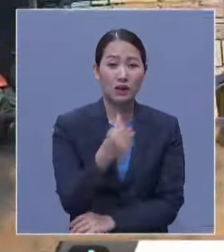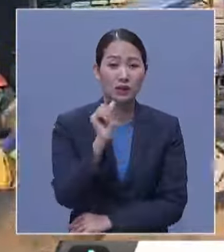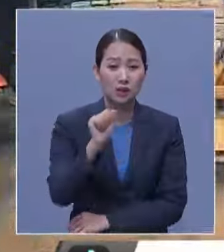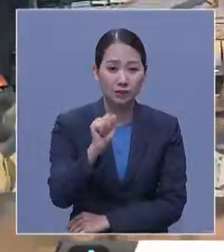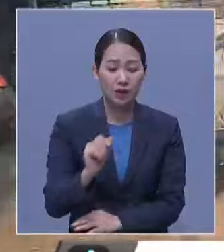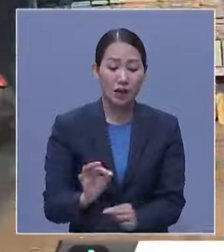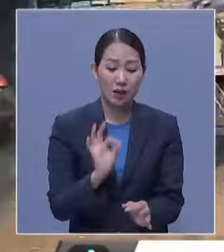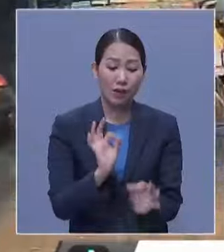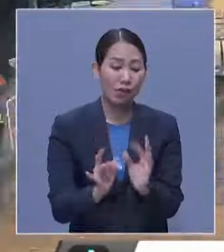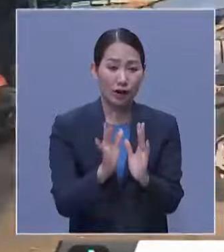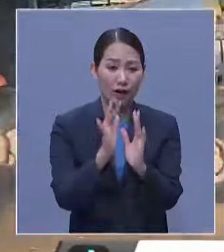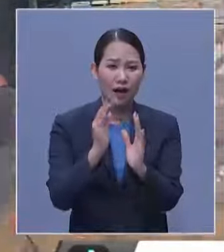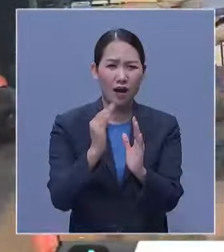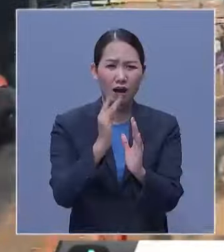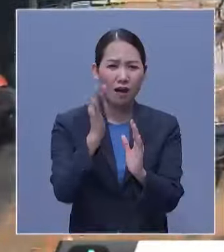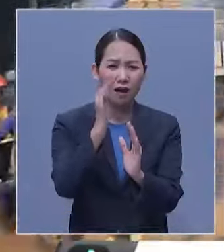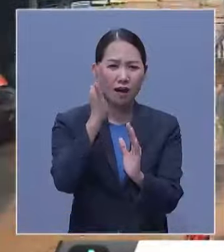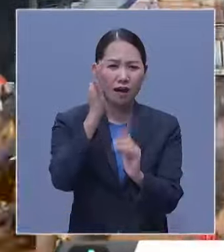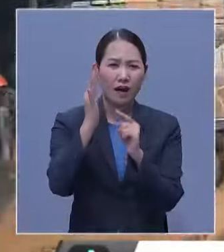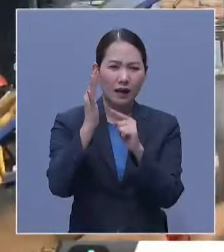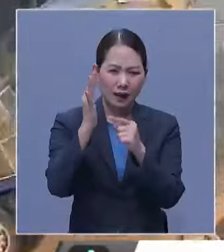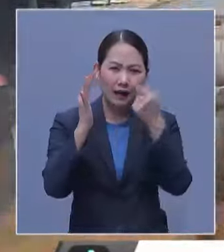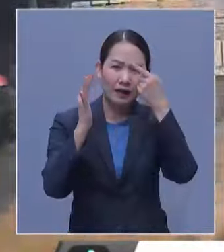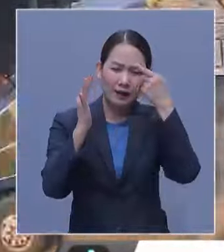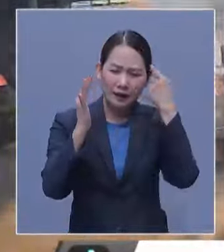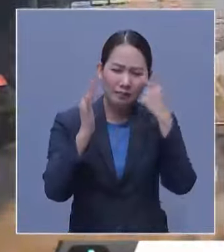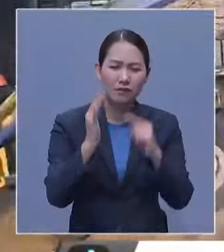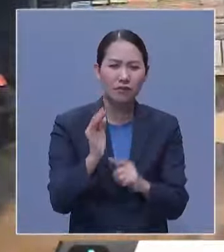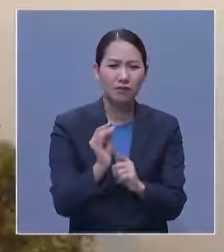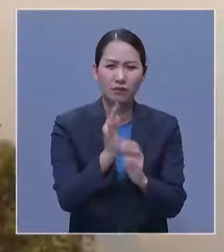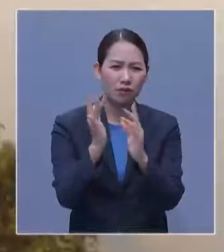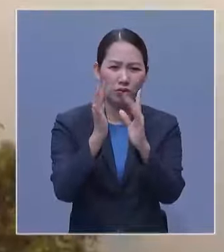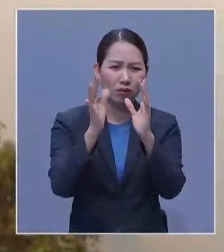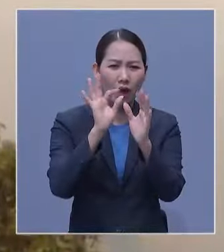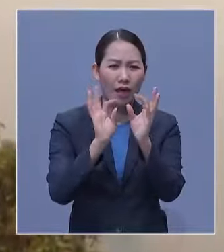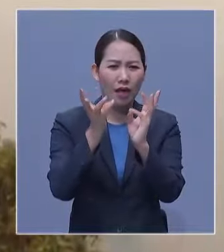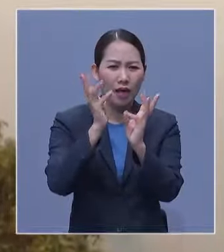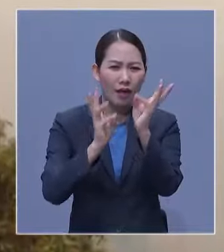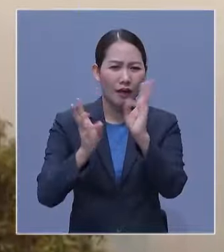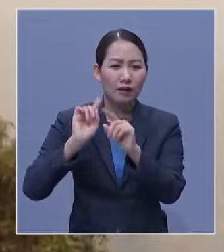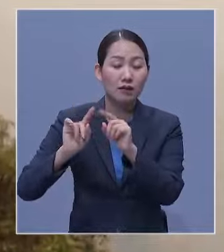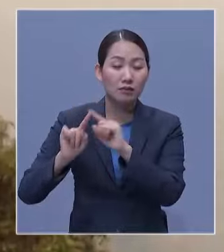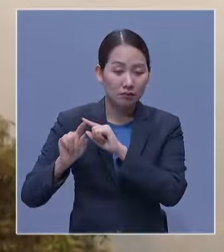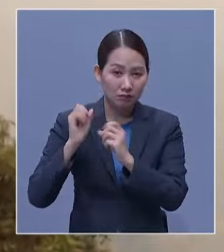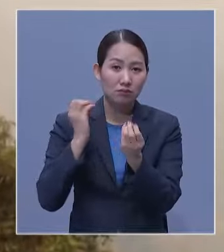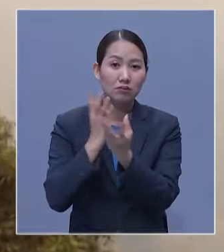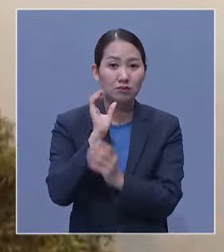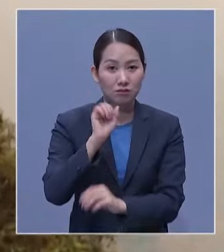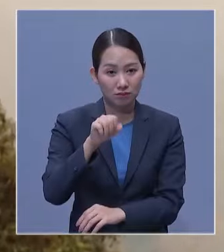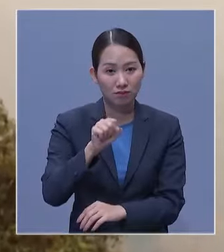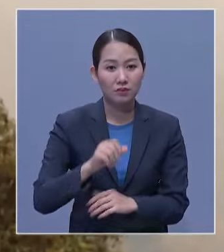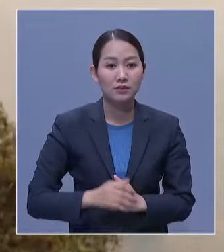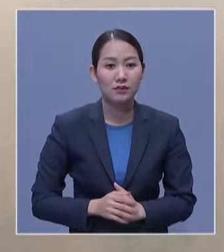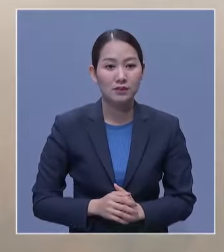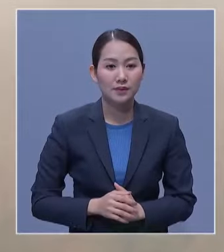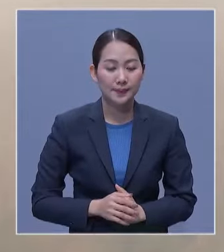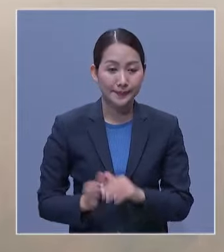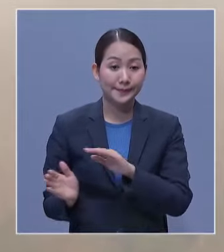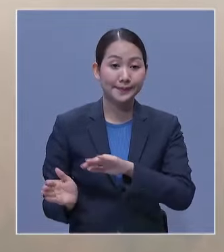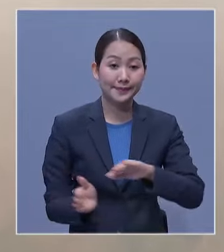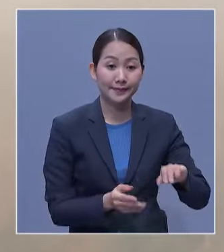พิษอ่ะ PM 2.5นะคะอ่ะนี่เหตุการณ์นึงที่ดูไว้เป็นอุทาหรณ์นะคะสลับไปดูที่จังหวัดชัยภูมิ